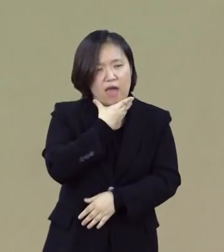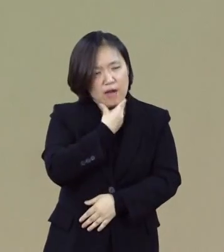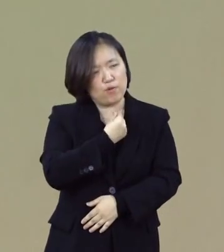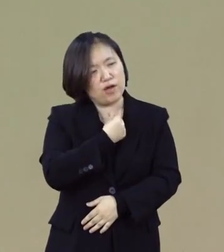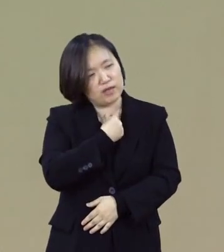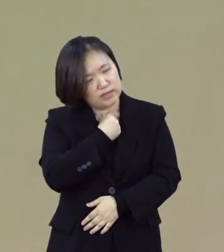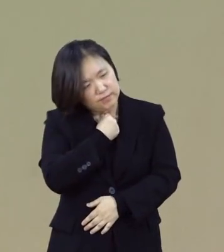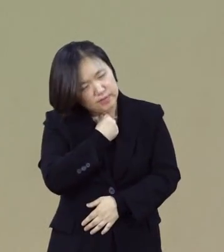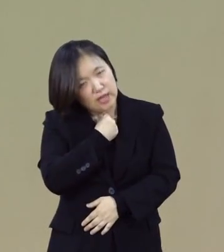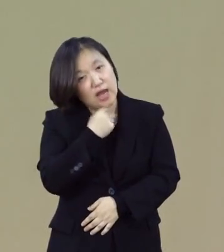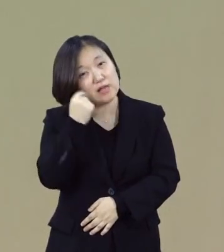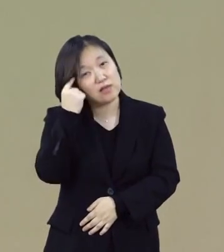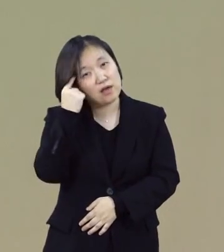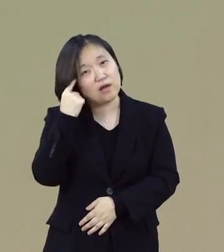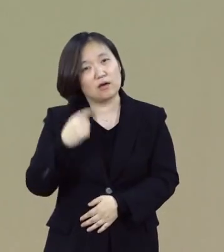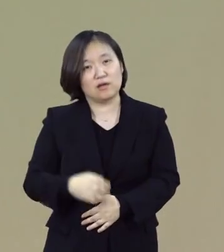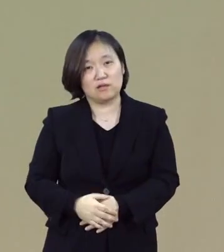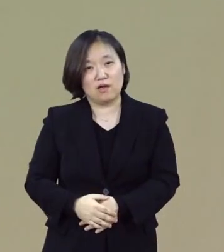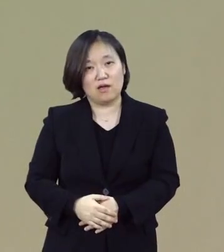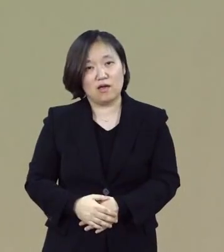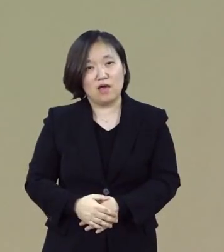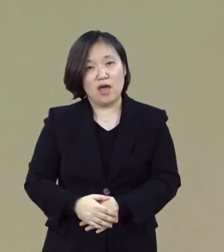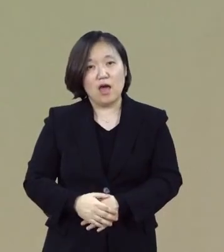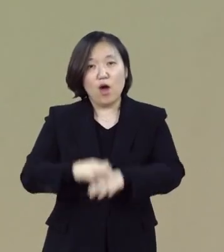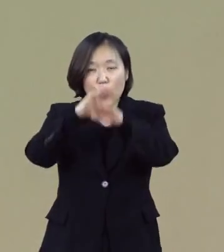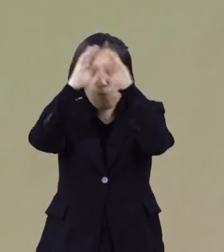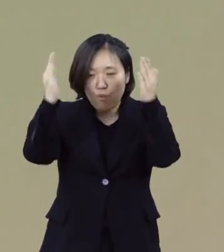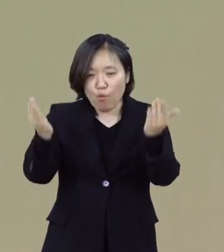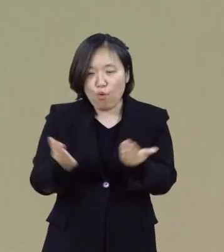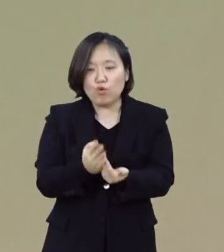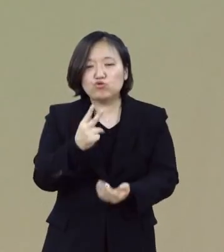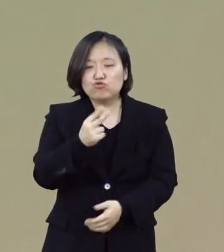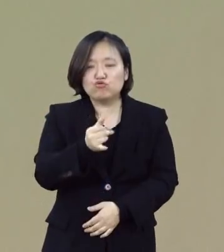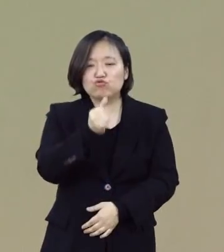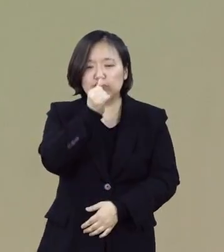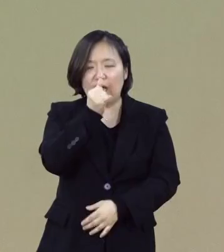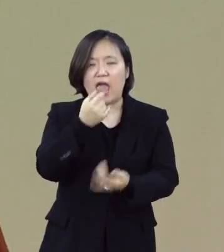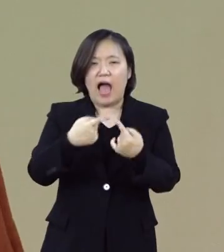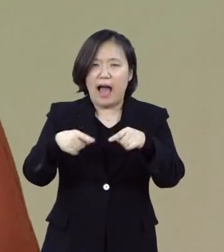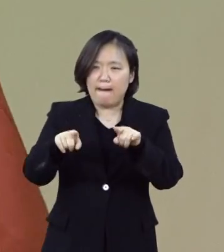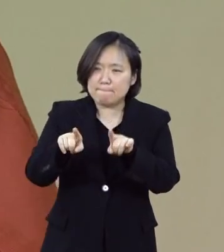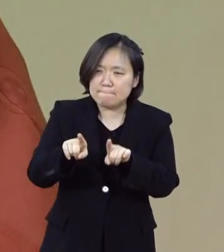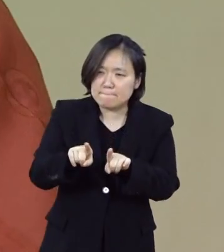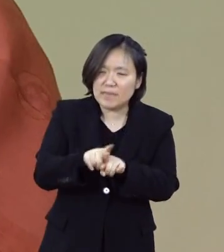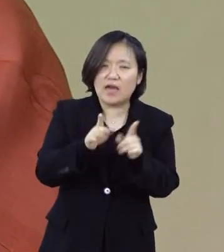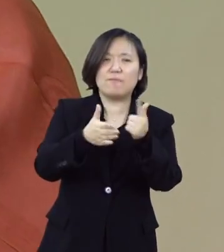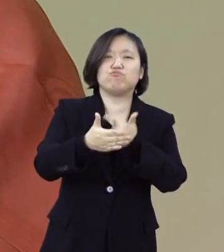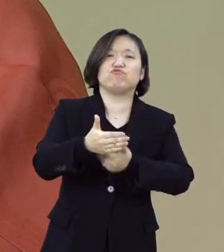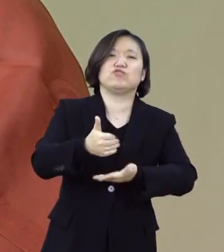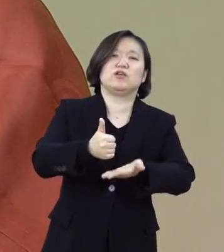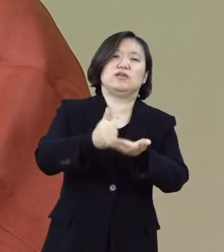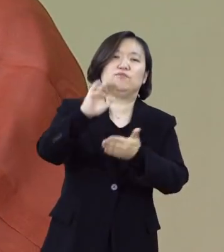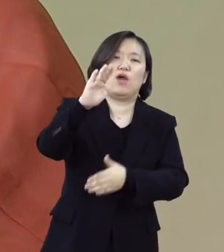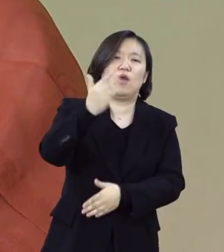지이다. 모든 중생이 다 함께 성불하여 지이다. 라는 그